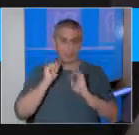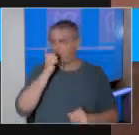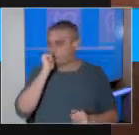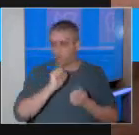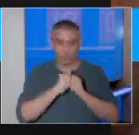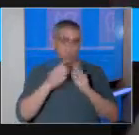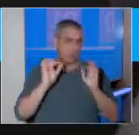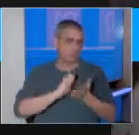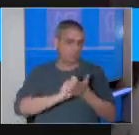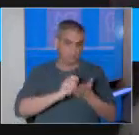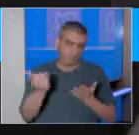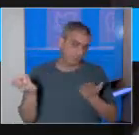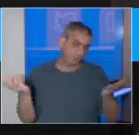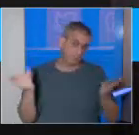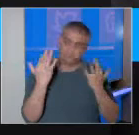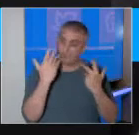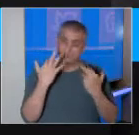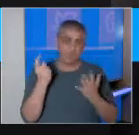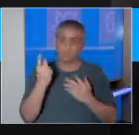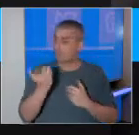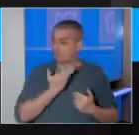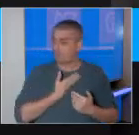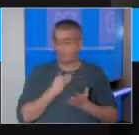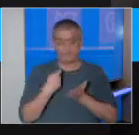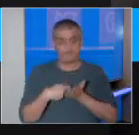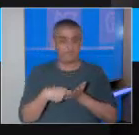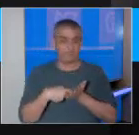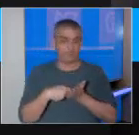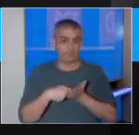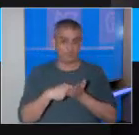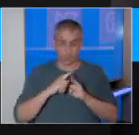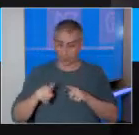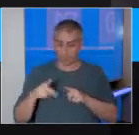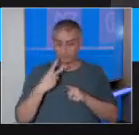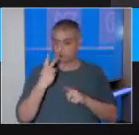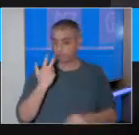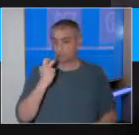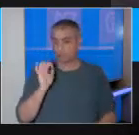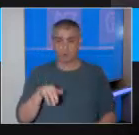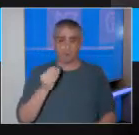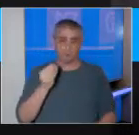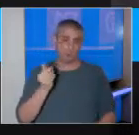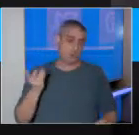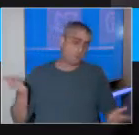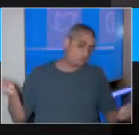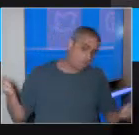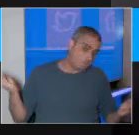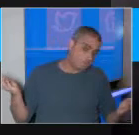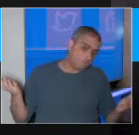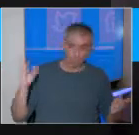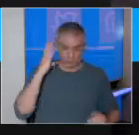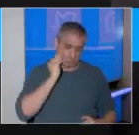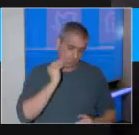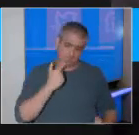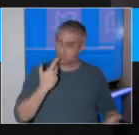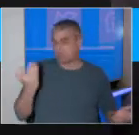לחילופין, חנות מכשירי כתיבה. ברגע שהם מקבלים את הפיצוי על החודש, 20-30 אלף שקל לחנות ממוצעת, יכול להיות שהם